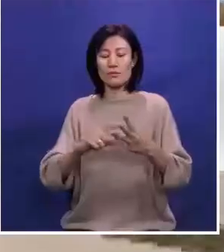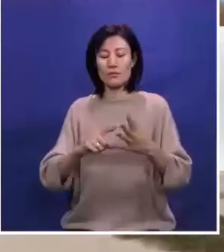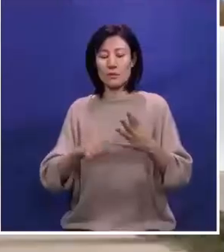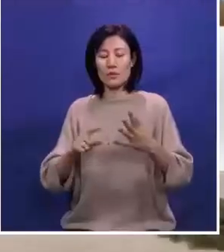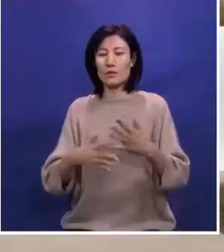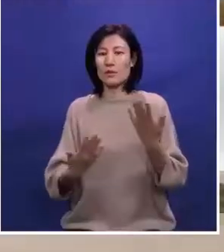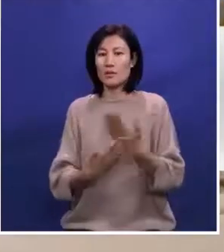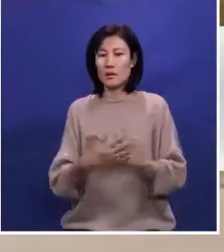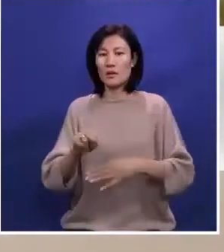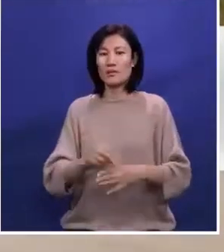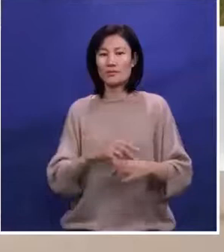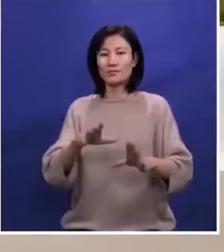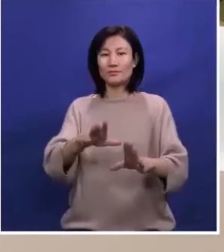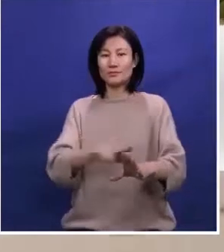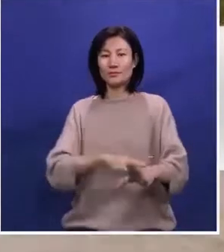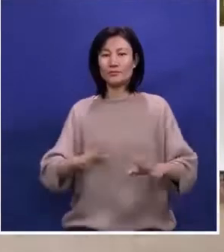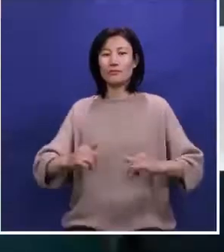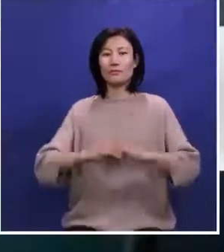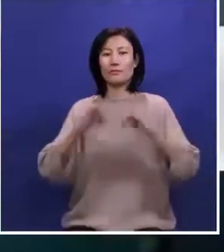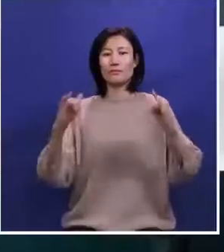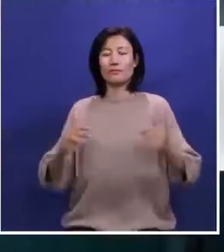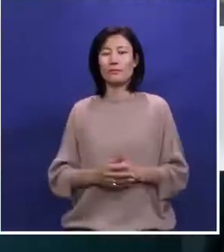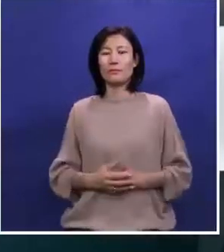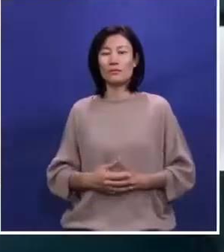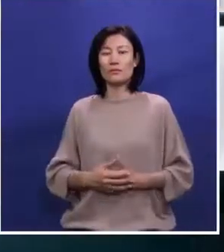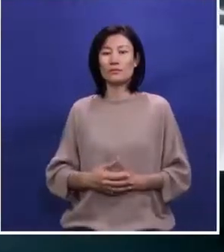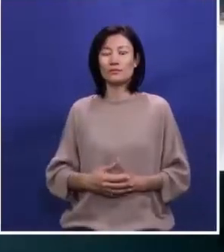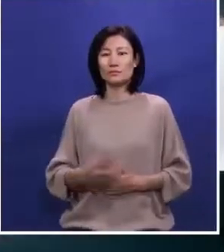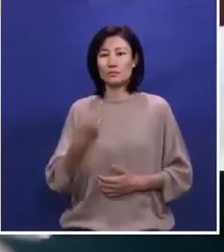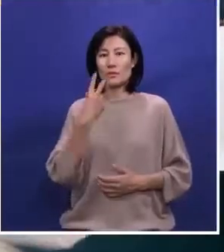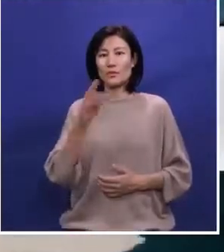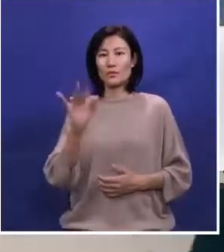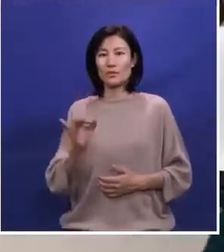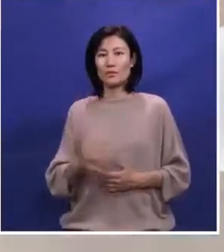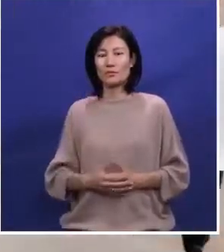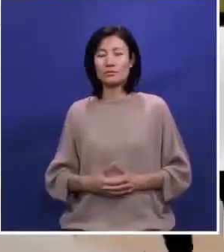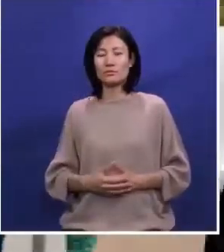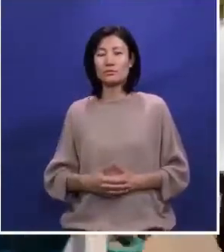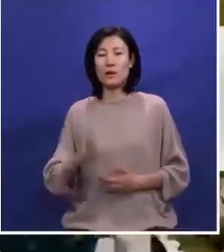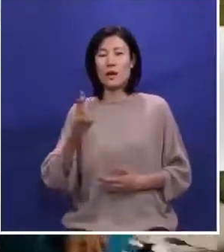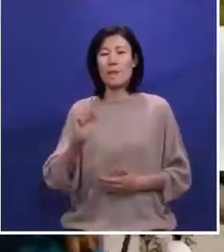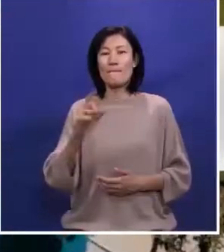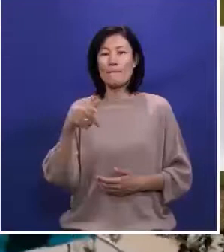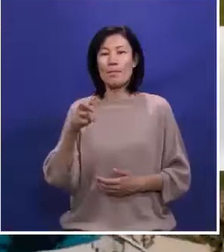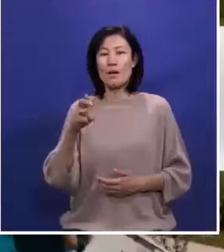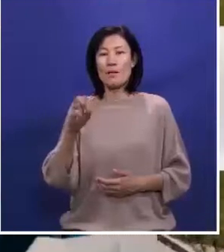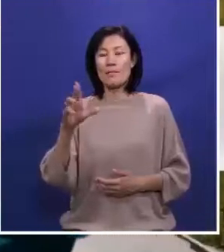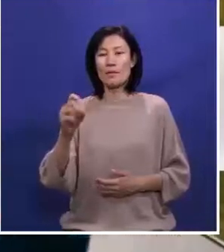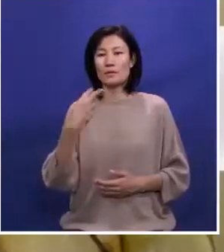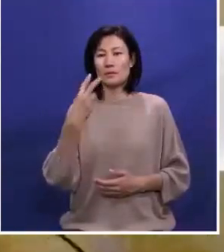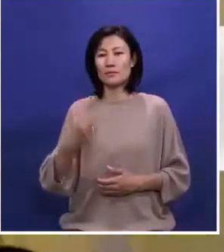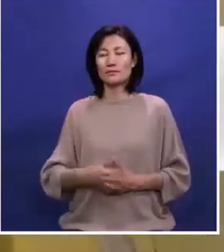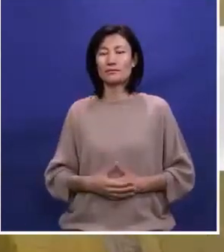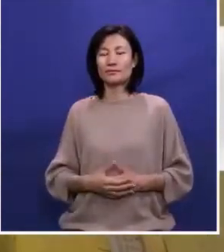жаңартылған. Алыстан биік болып тұрған кесенеге баспалдақпен көтеріліп барып, баба түкті Шашты Әзіздің басына бару